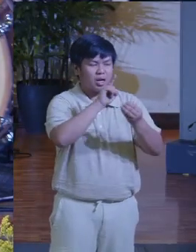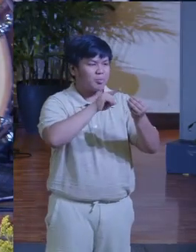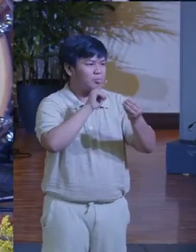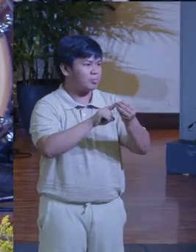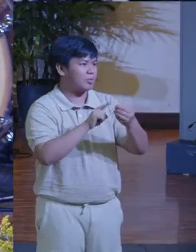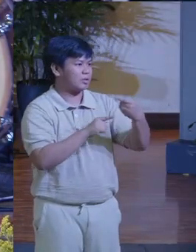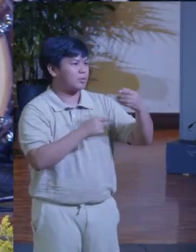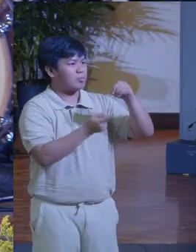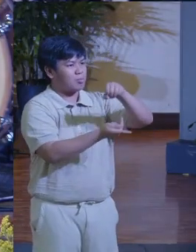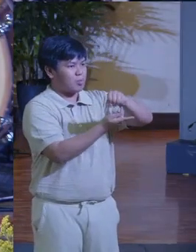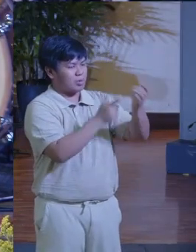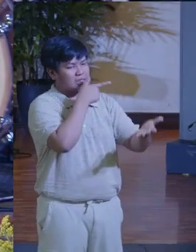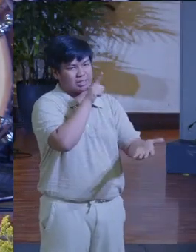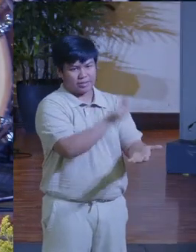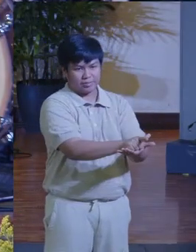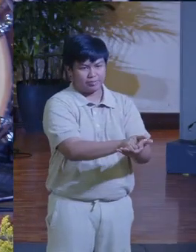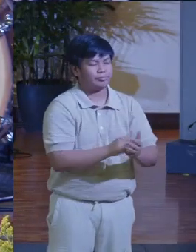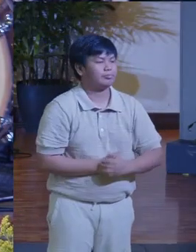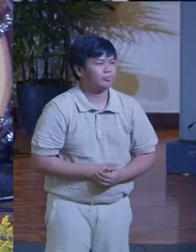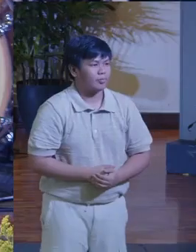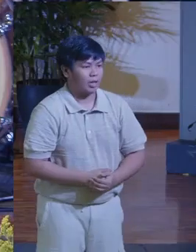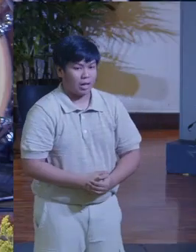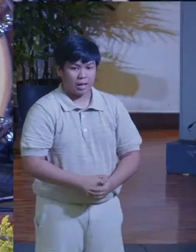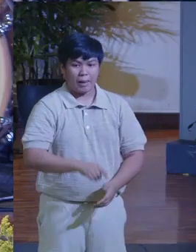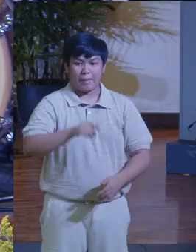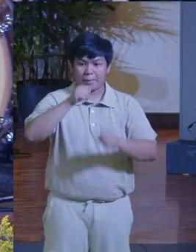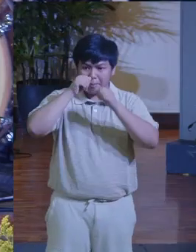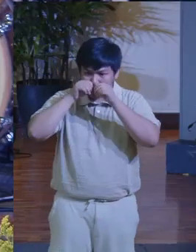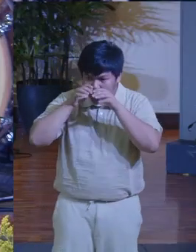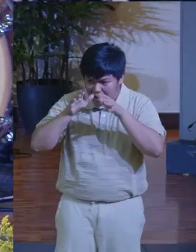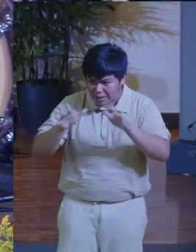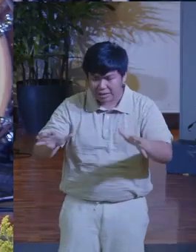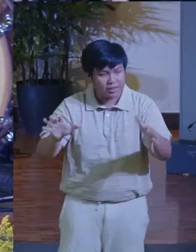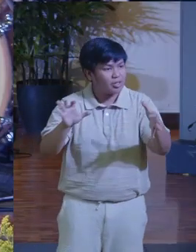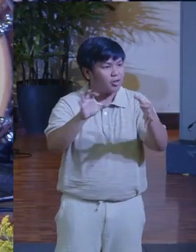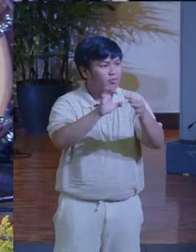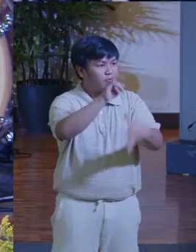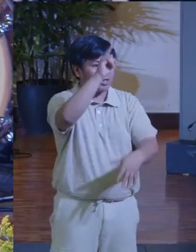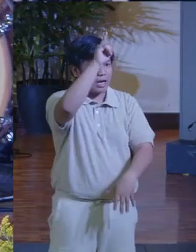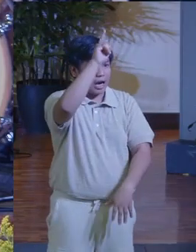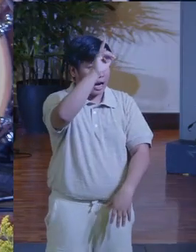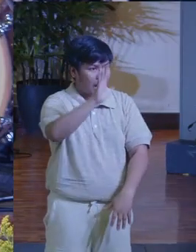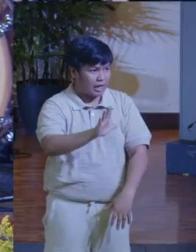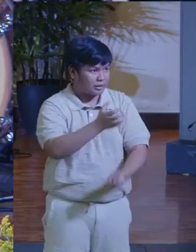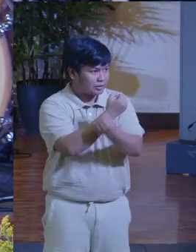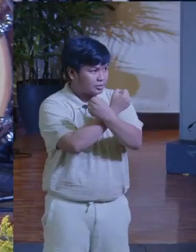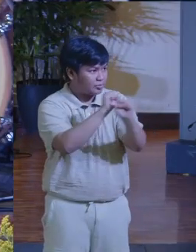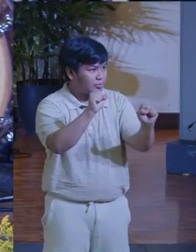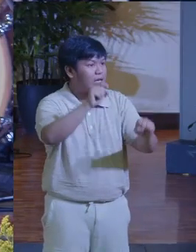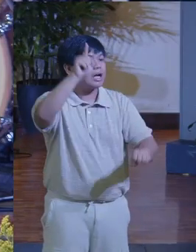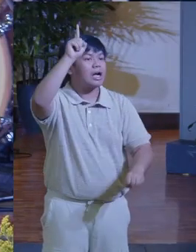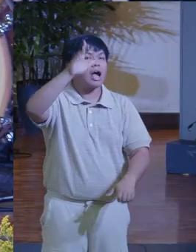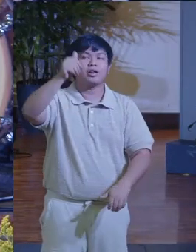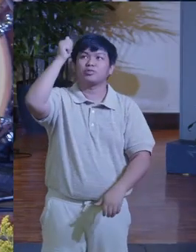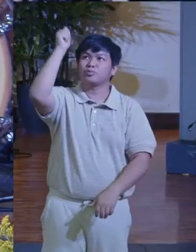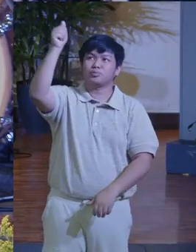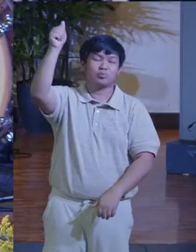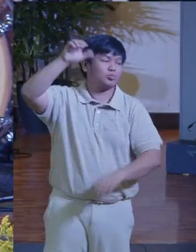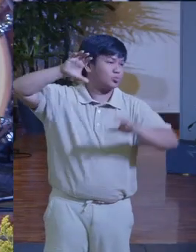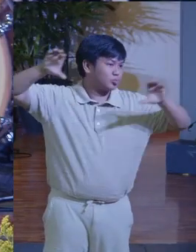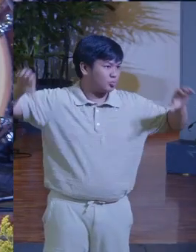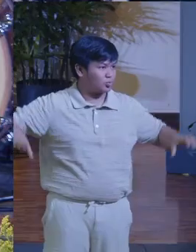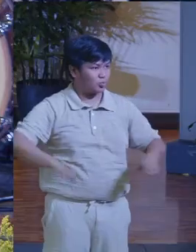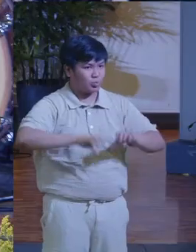faith. Ang pagpapalang ito ay isang gawain ng Diyos